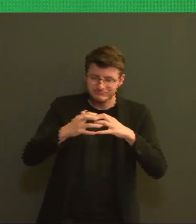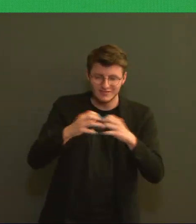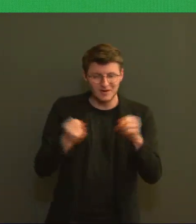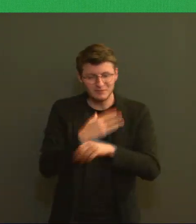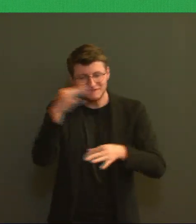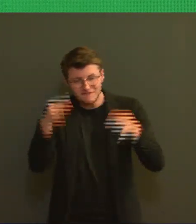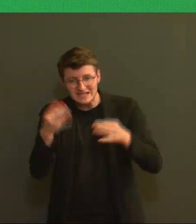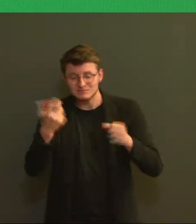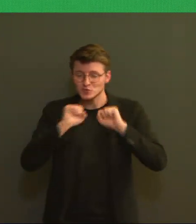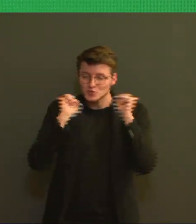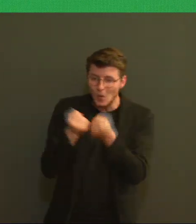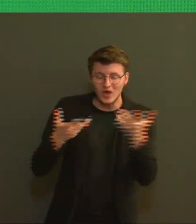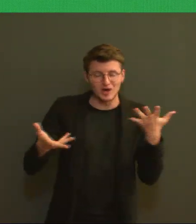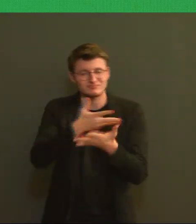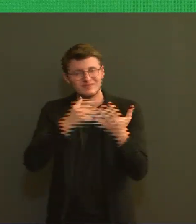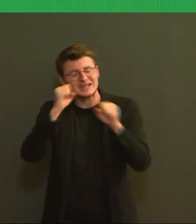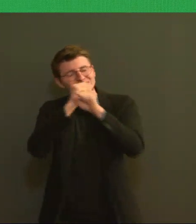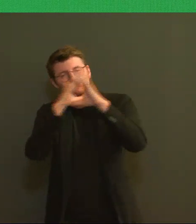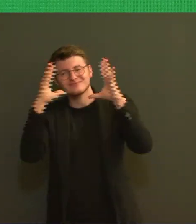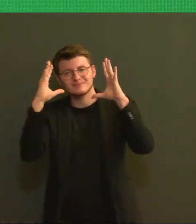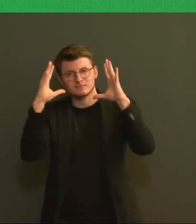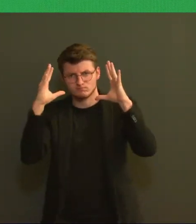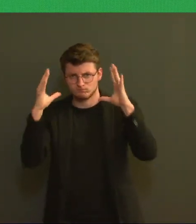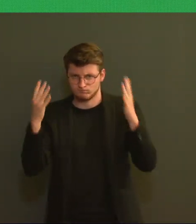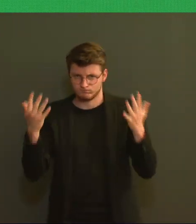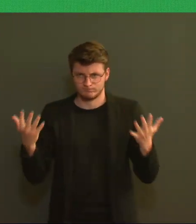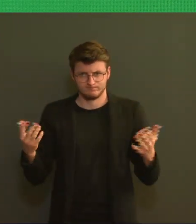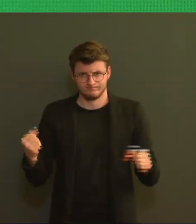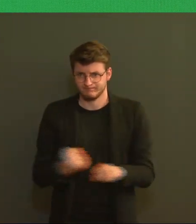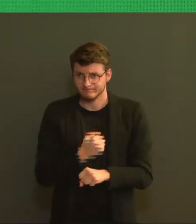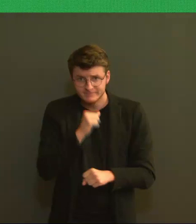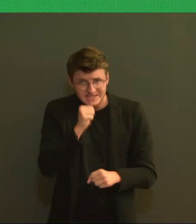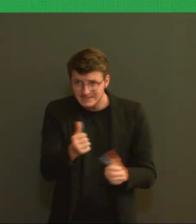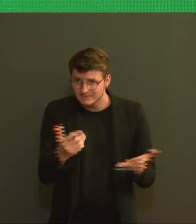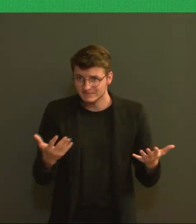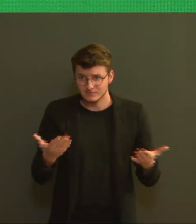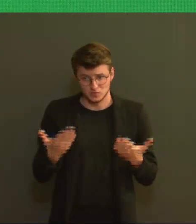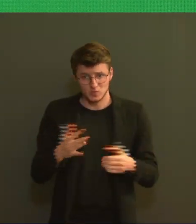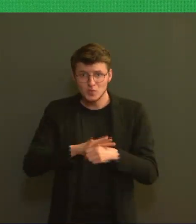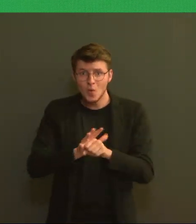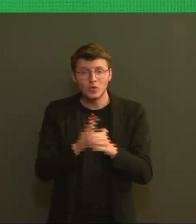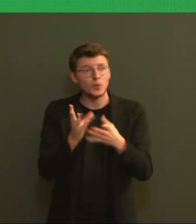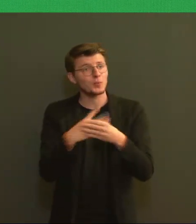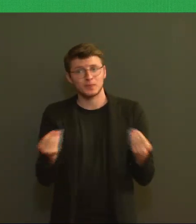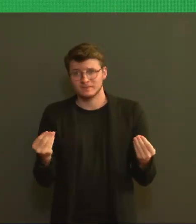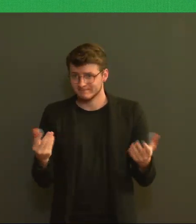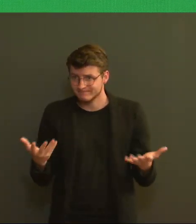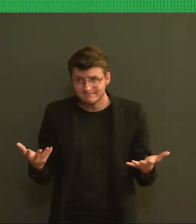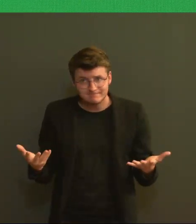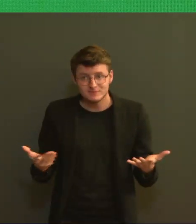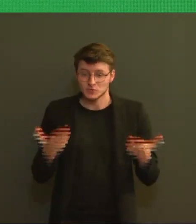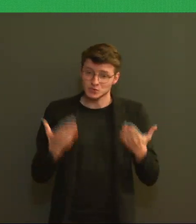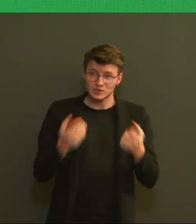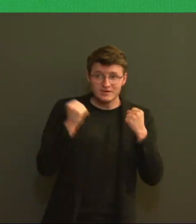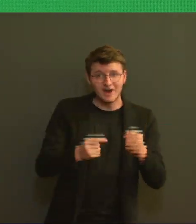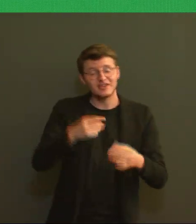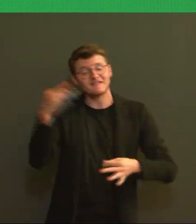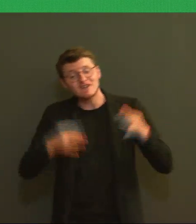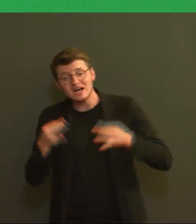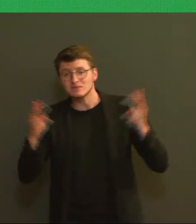zomerperiode. Jammer genoeg is de realiteit wat ze is. Ook nu is het niet het moment om feestjes te